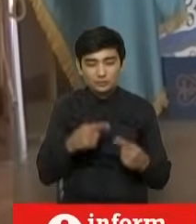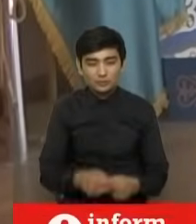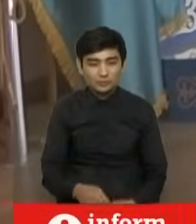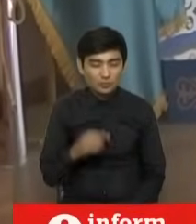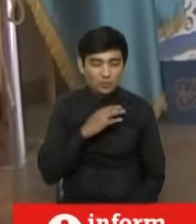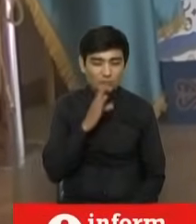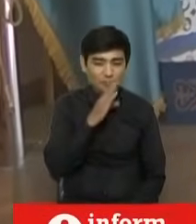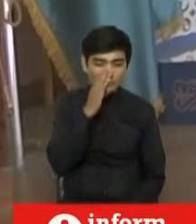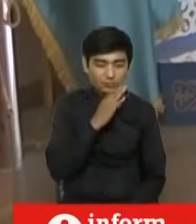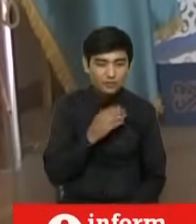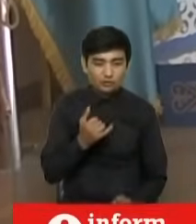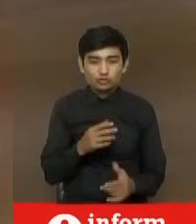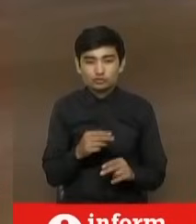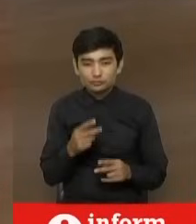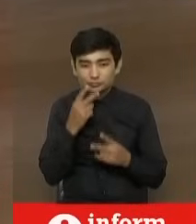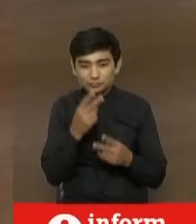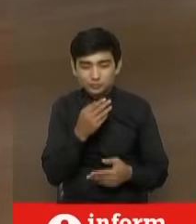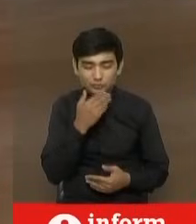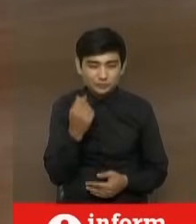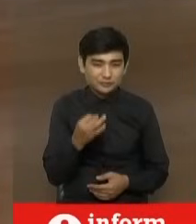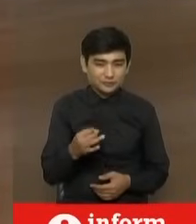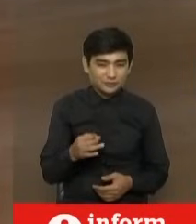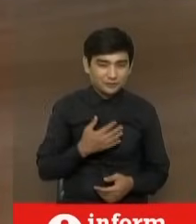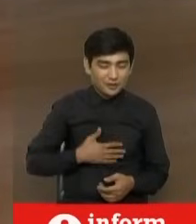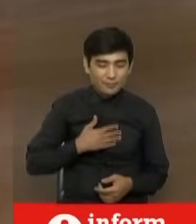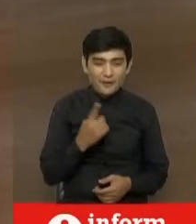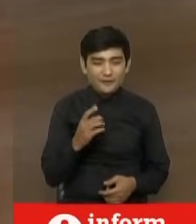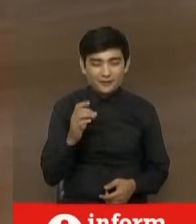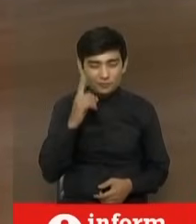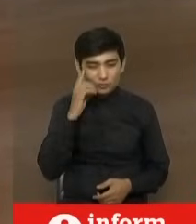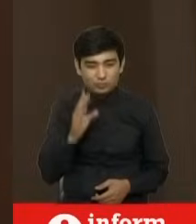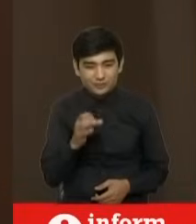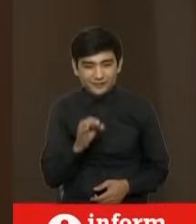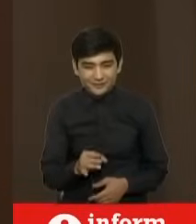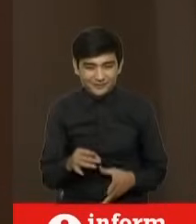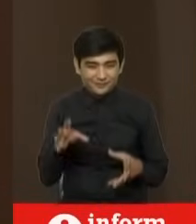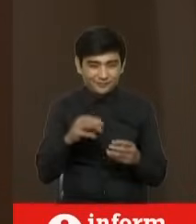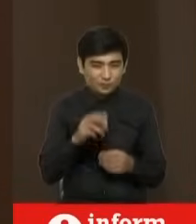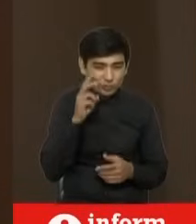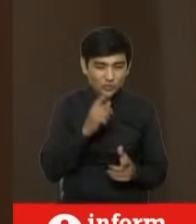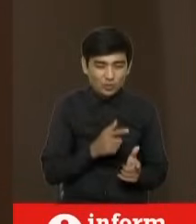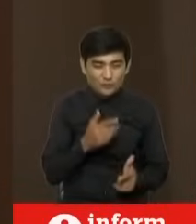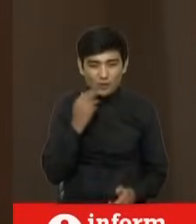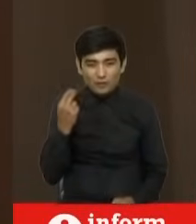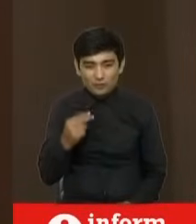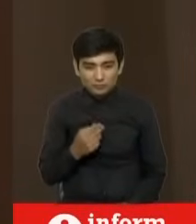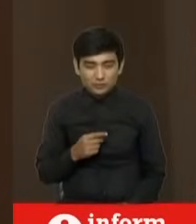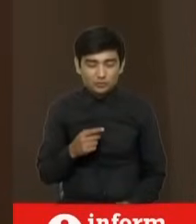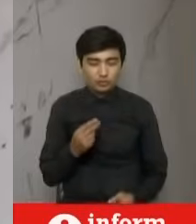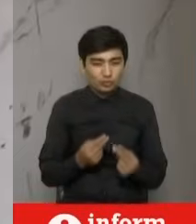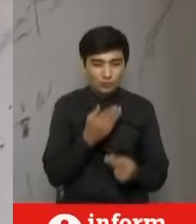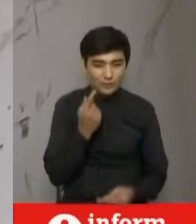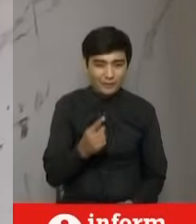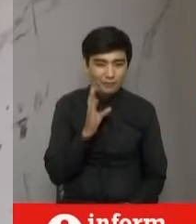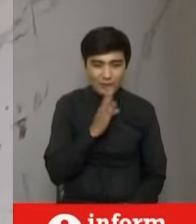Многие родители пока в счастливом неведении, видимо, будут паниковать 1 сентября. А вот попечительский совет встревожен не на шутку. Один из родителей